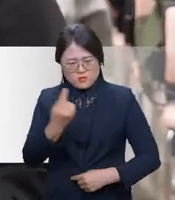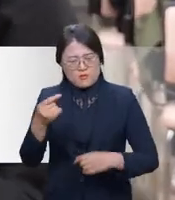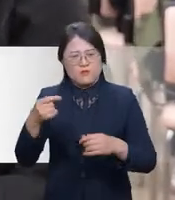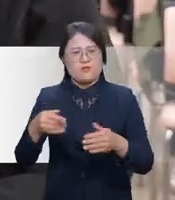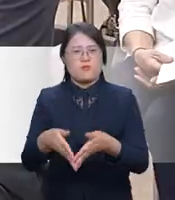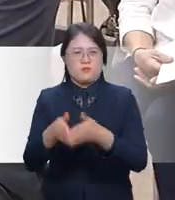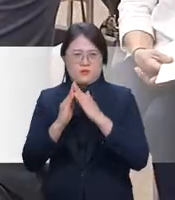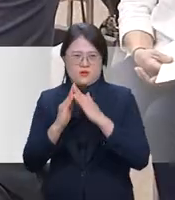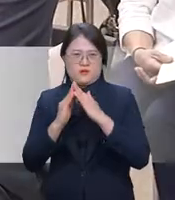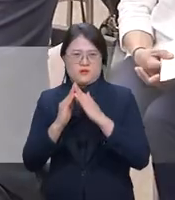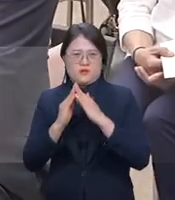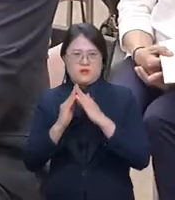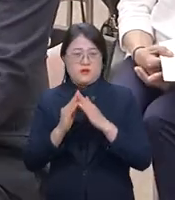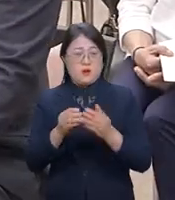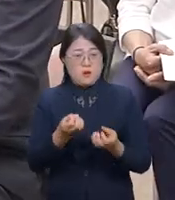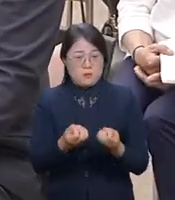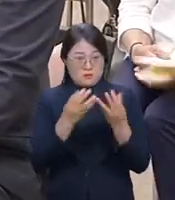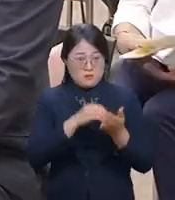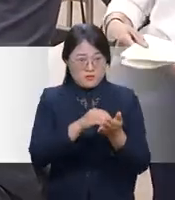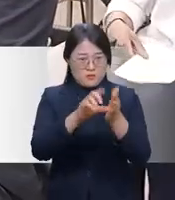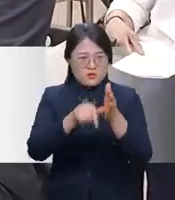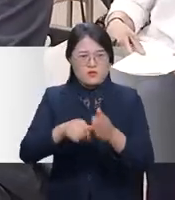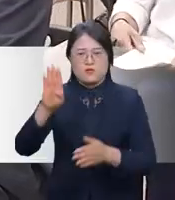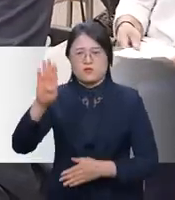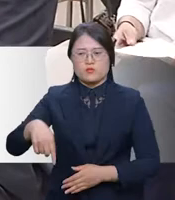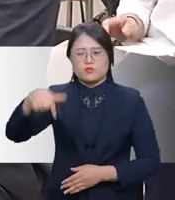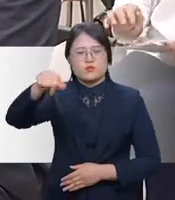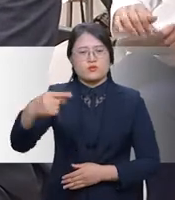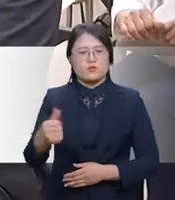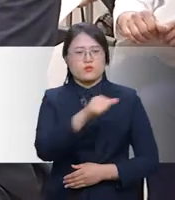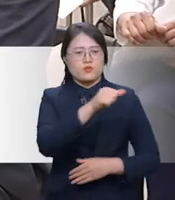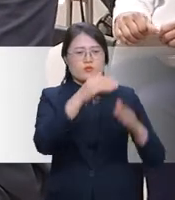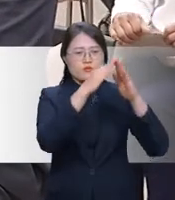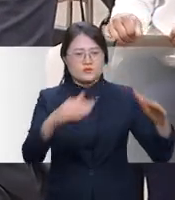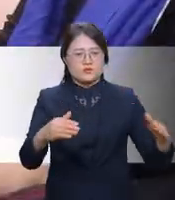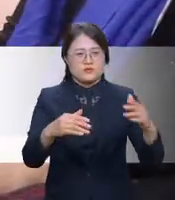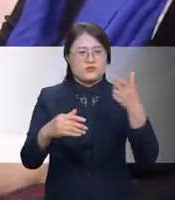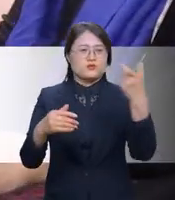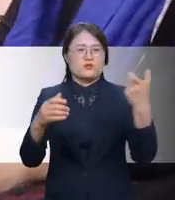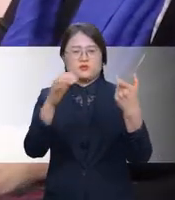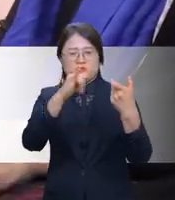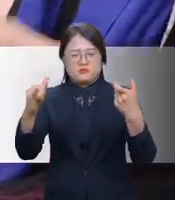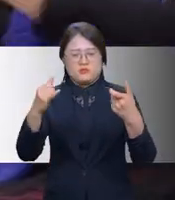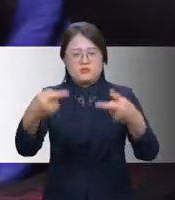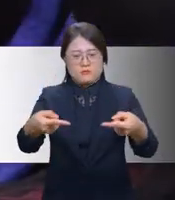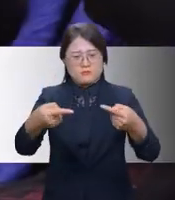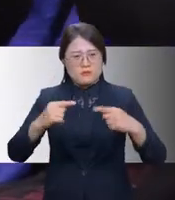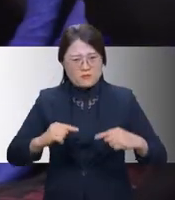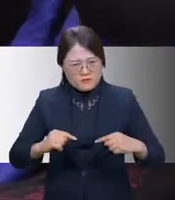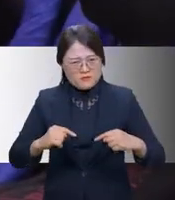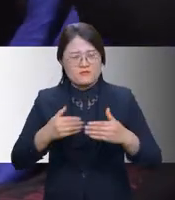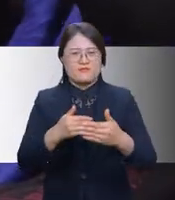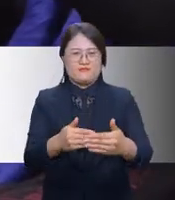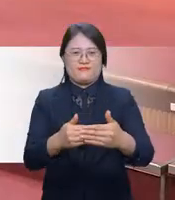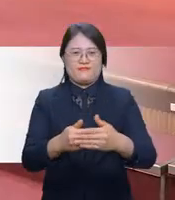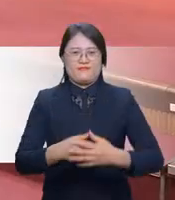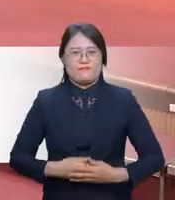됩니다. 이날 입학식에는 부곡 오전 캠퍼스 신입생 60여 명이 참석한 가운데